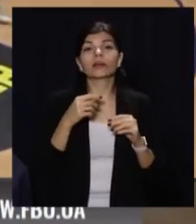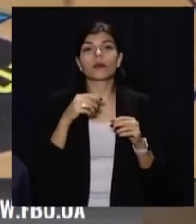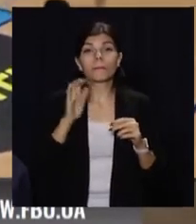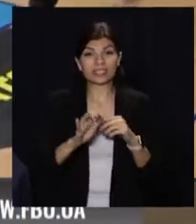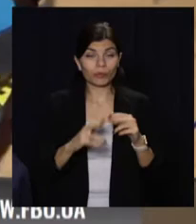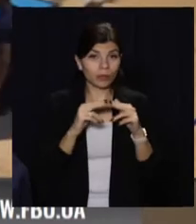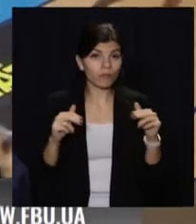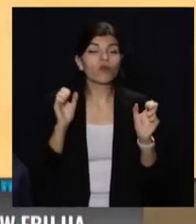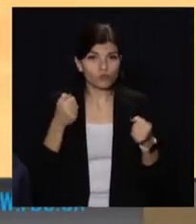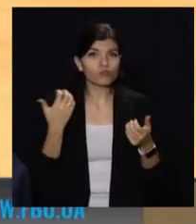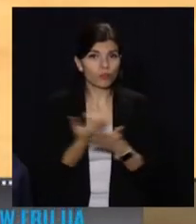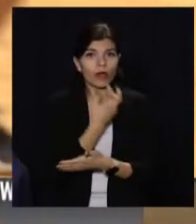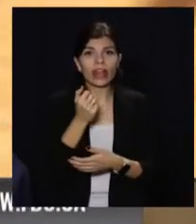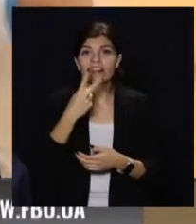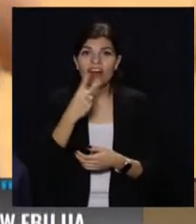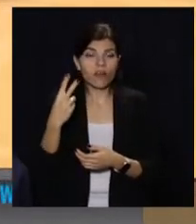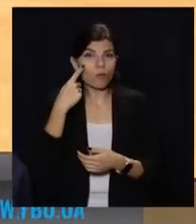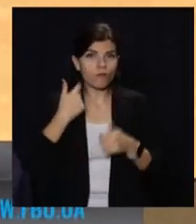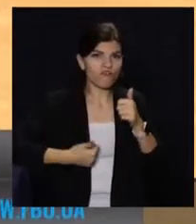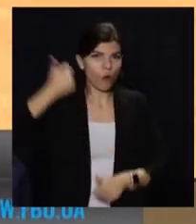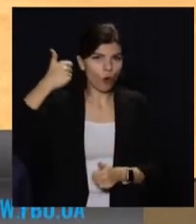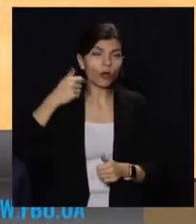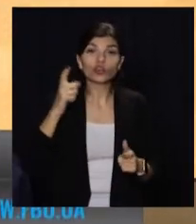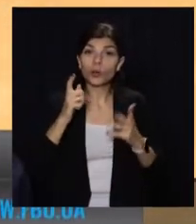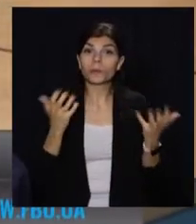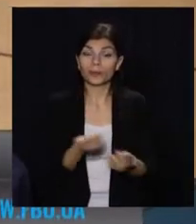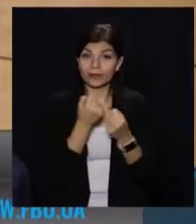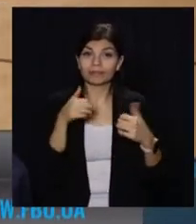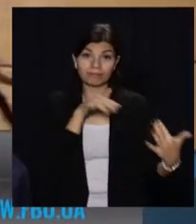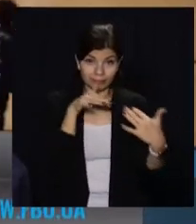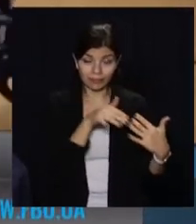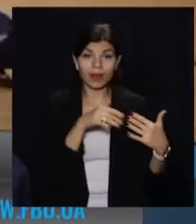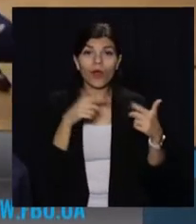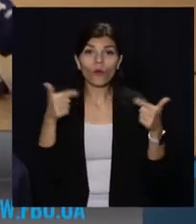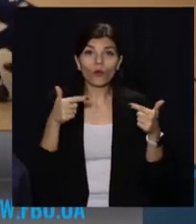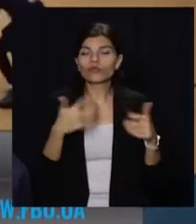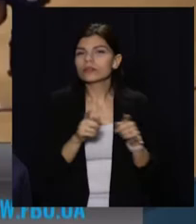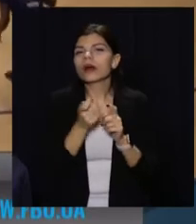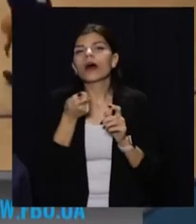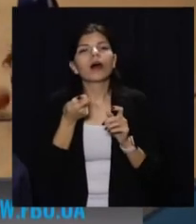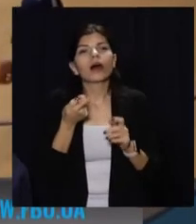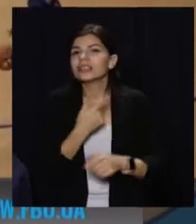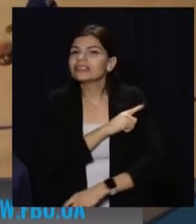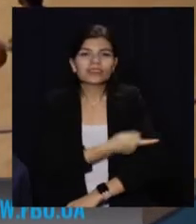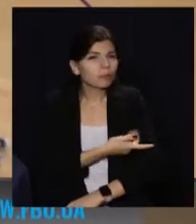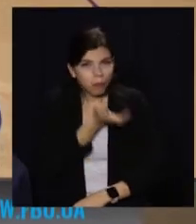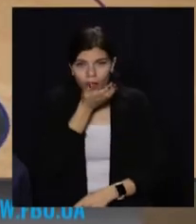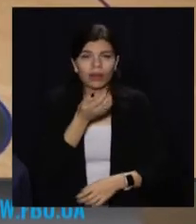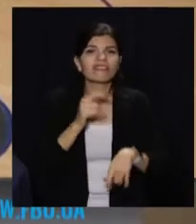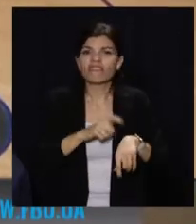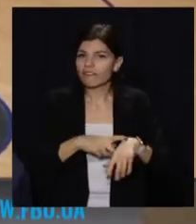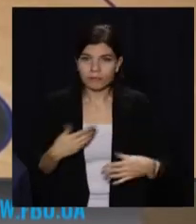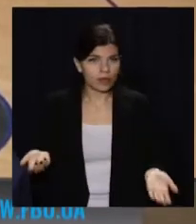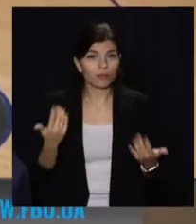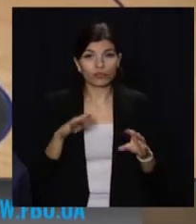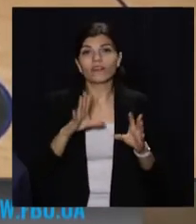баскетболісти змогли відірватися на 22 очки. Аби врятувати поєдинок, гостям вже не вистачило ані сил, ані часу. У підсумку